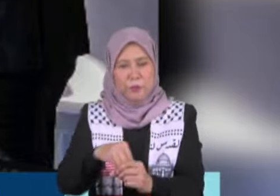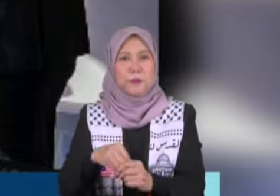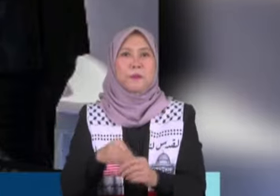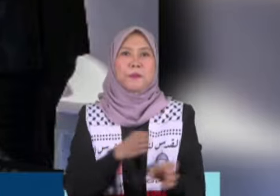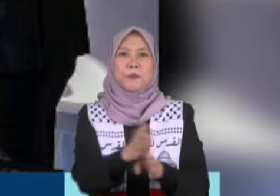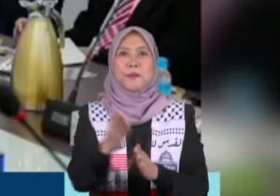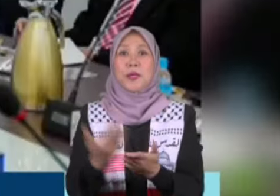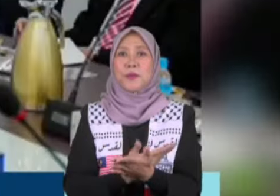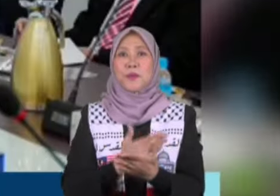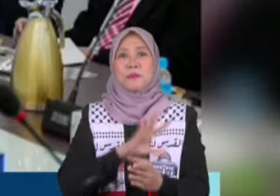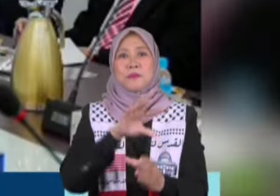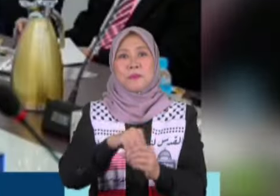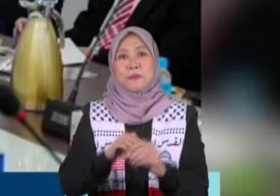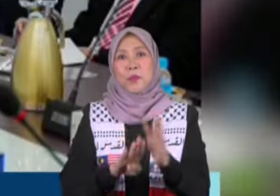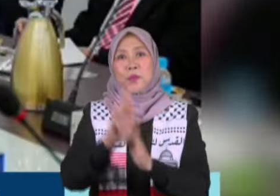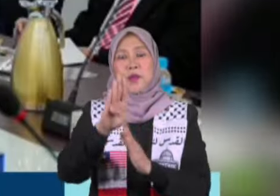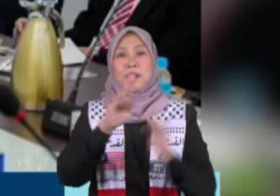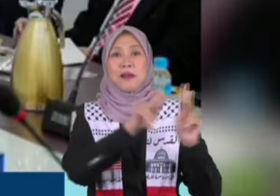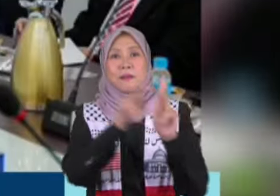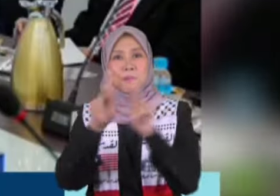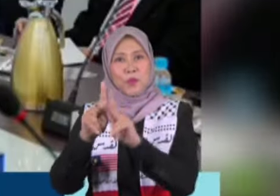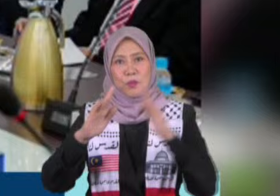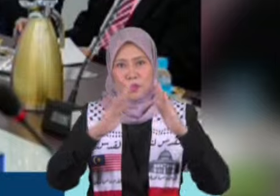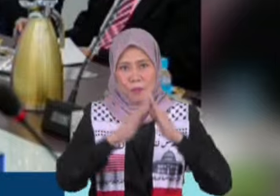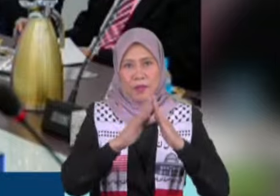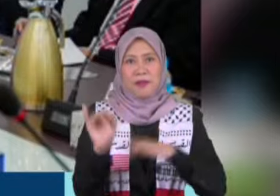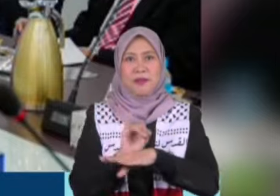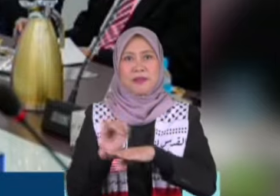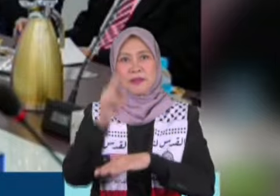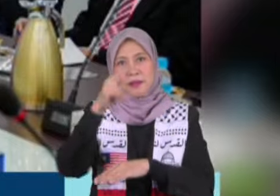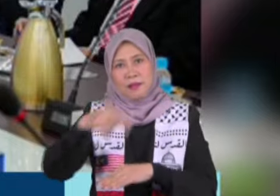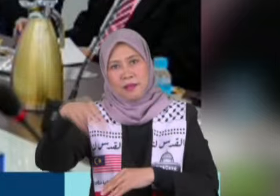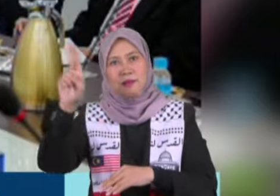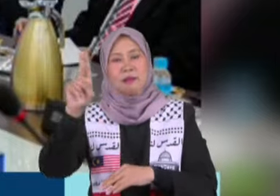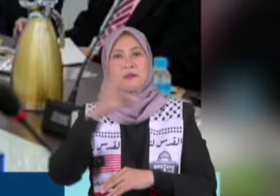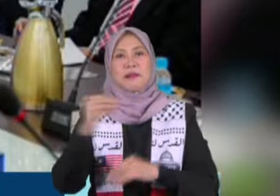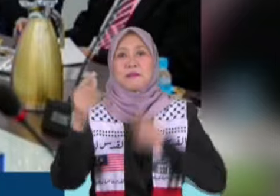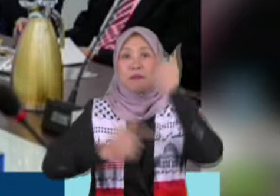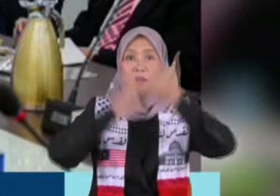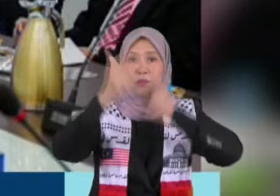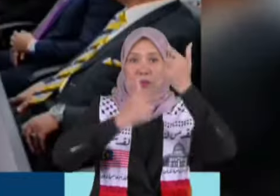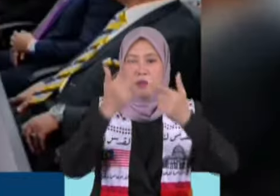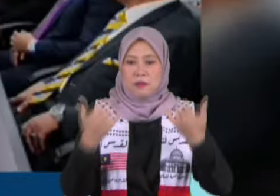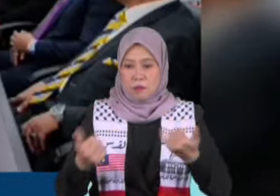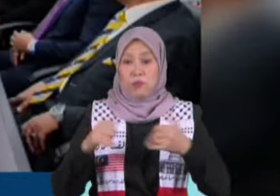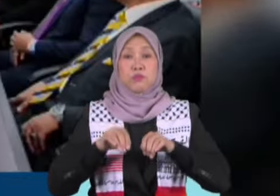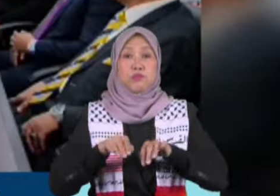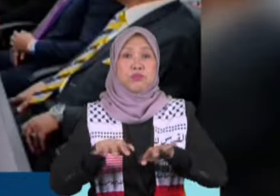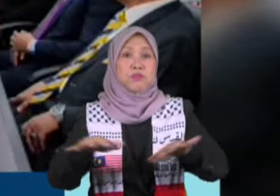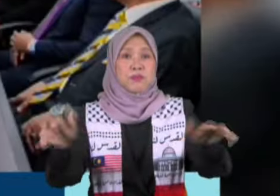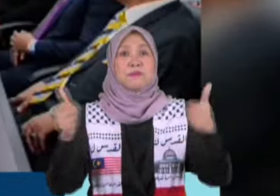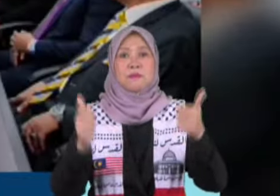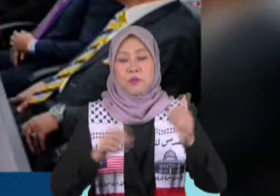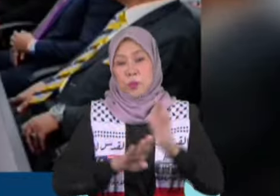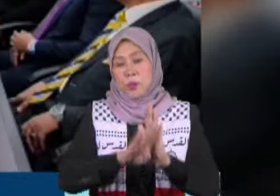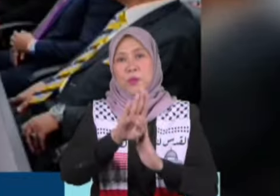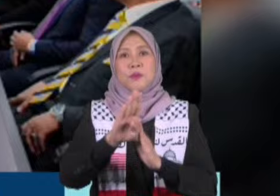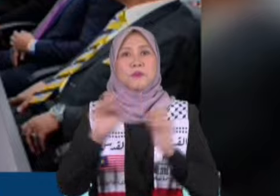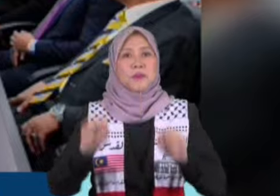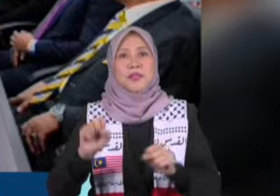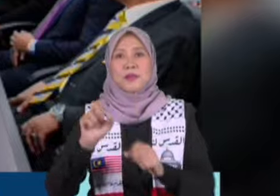termasuk sektor pembangunan desa, perumahan, industri halal, pemerkasaan, sektor pelancongan yang semakin berkembang serta usaha Timor Leste